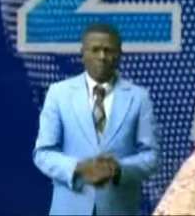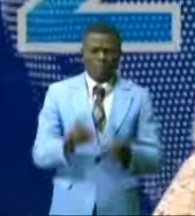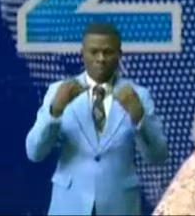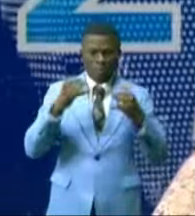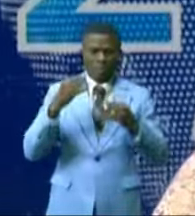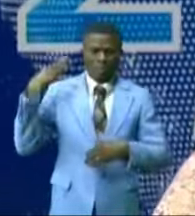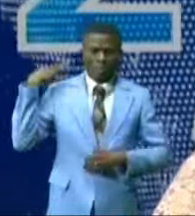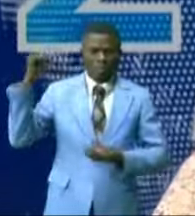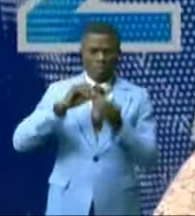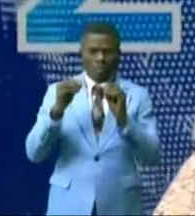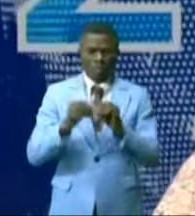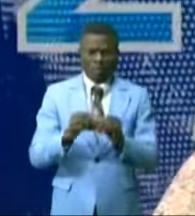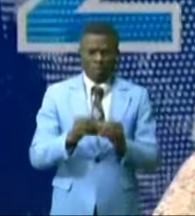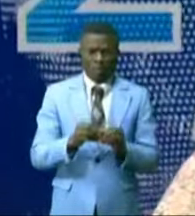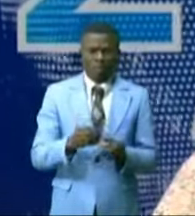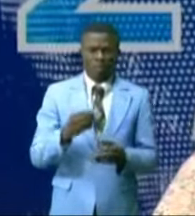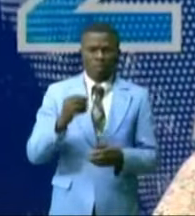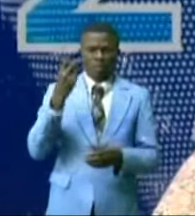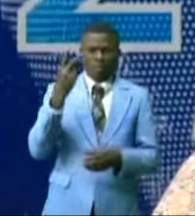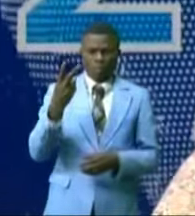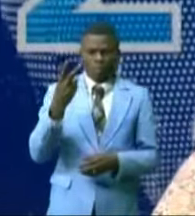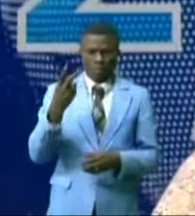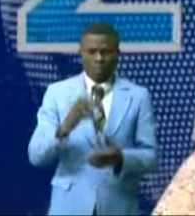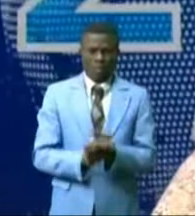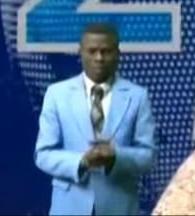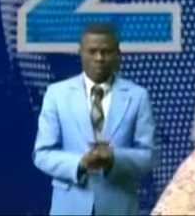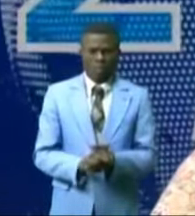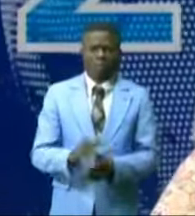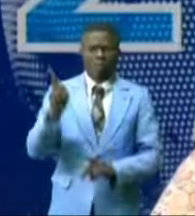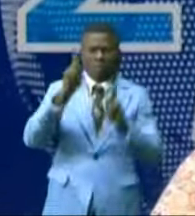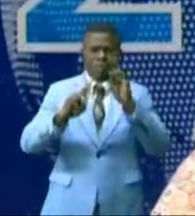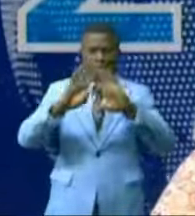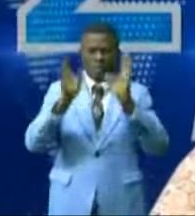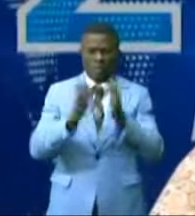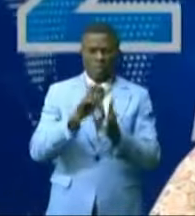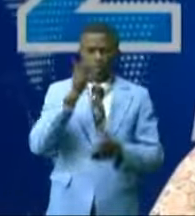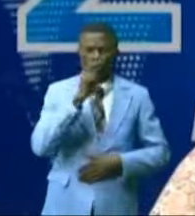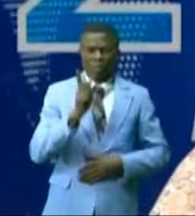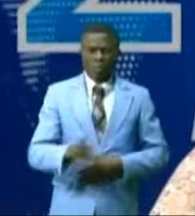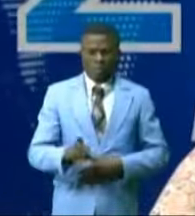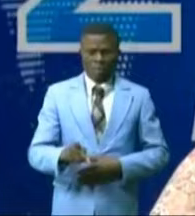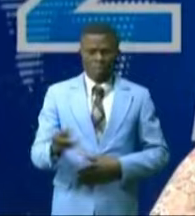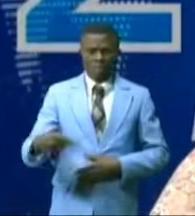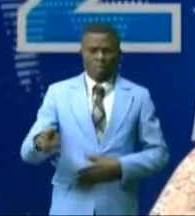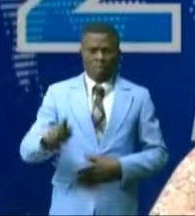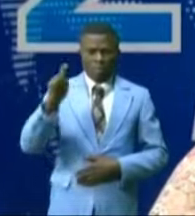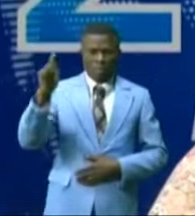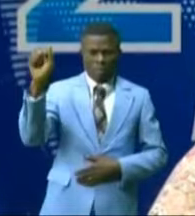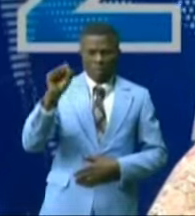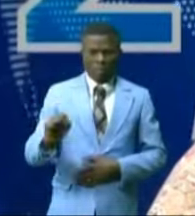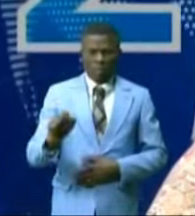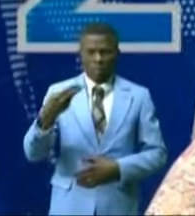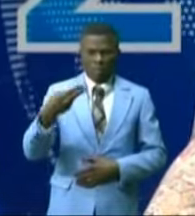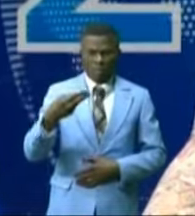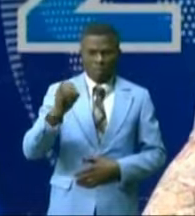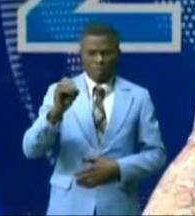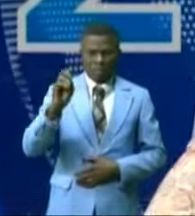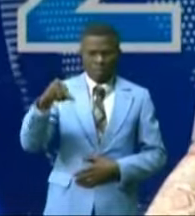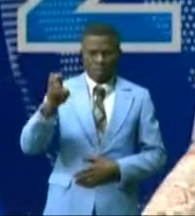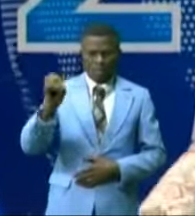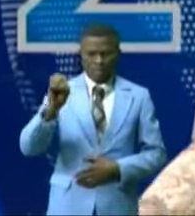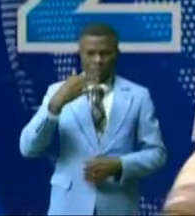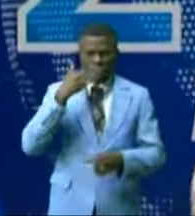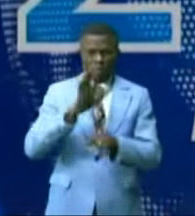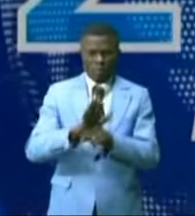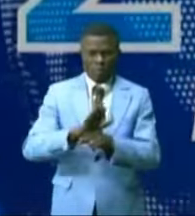Du candidat numéro 2, Constant Mutamba, a bien charmé la population de Kisangani, province de la Tshopo. Jeudi, il a fait au Boyomé la